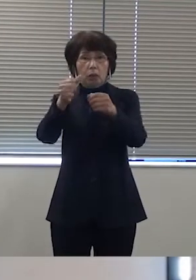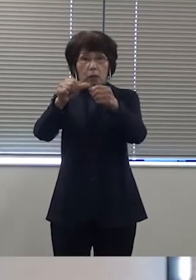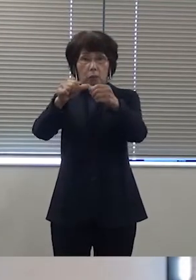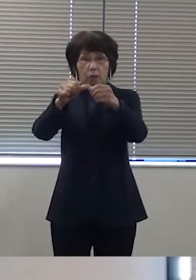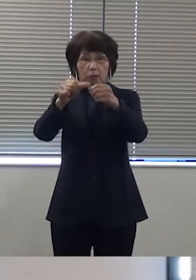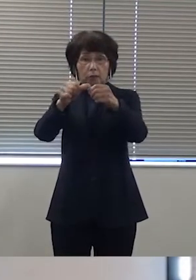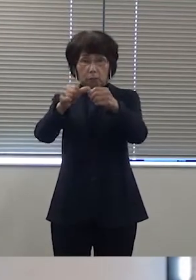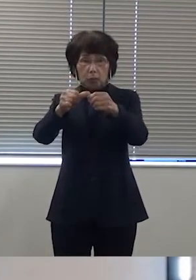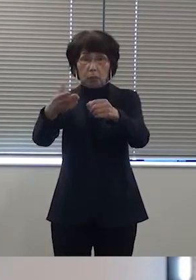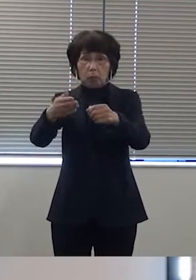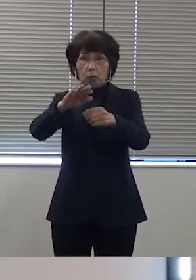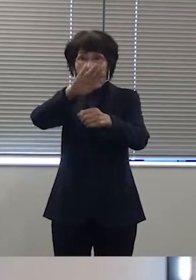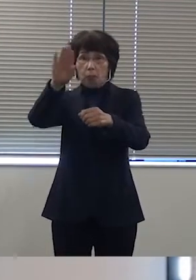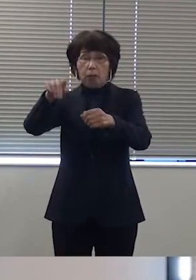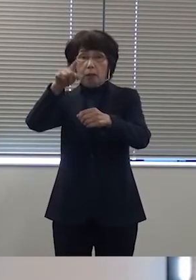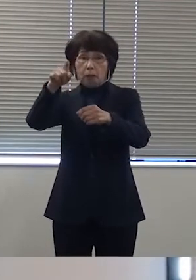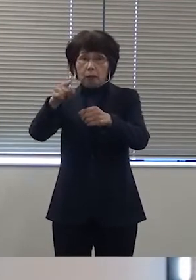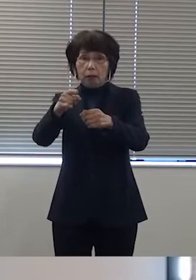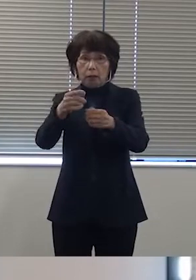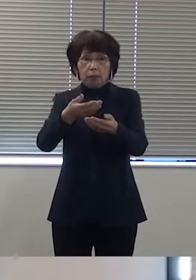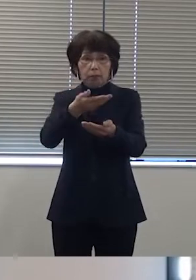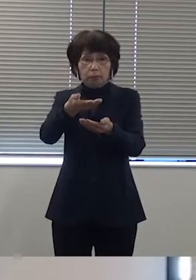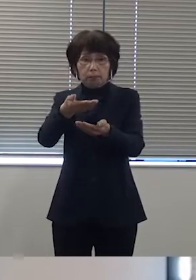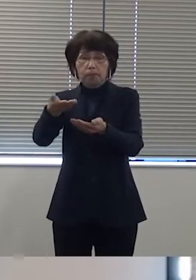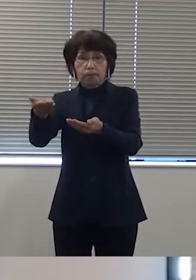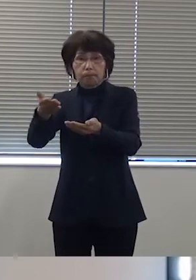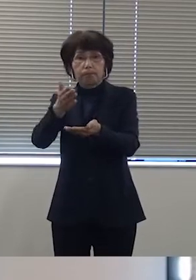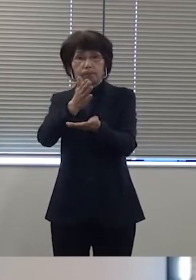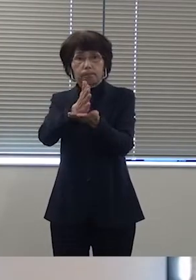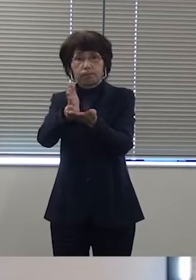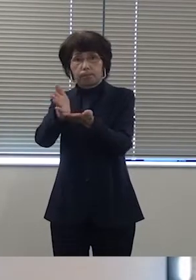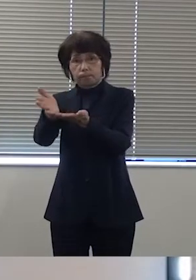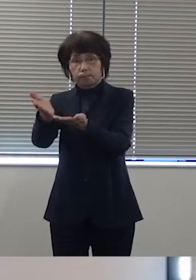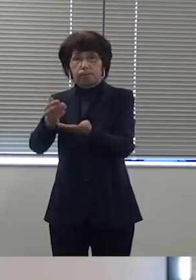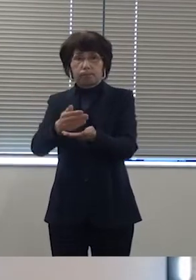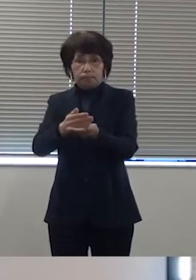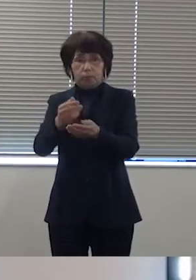できるように精力的に工事を進めていきたいと考えております。